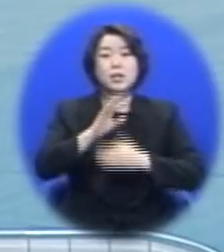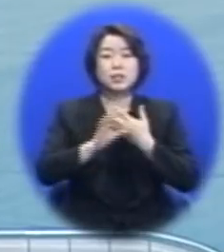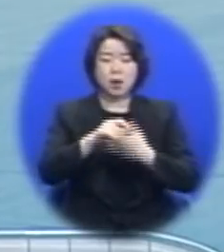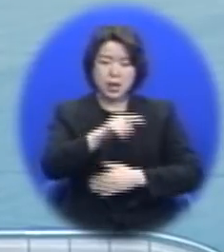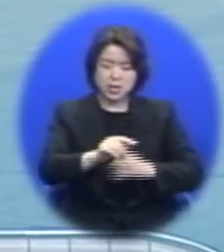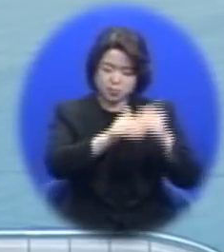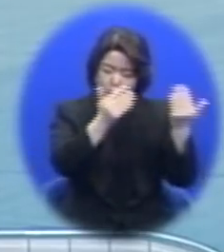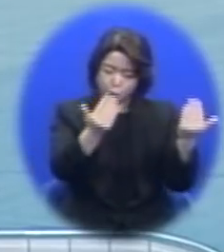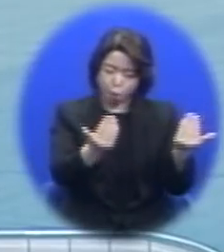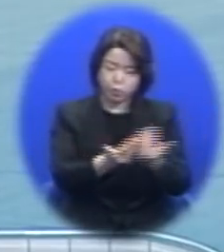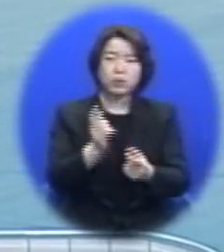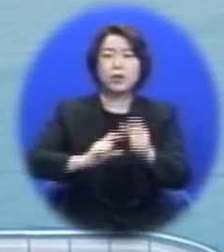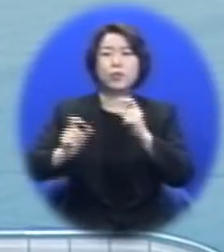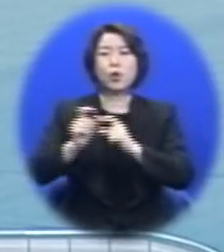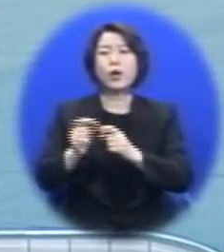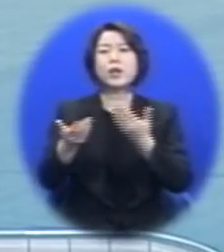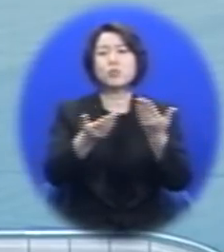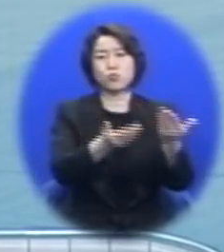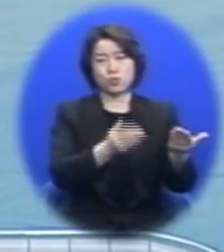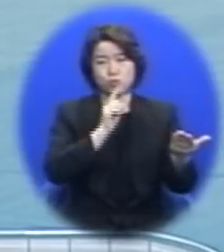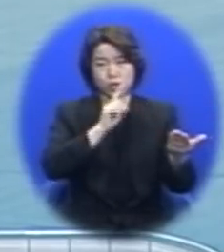것을 너에게 더하시리라.